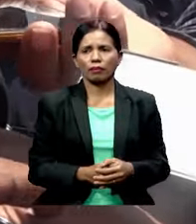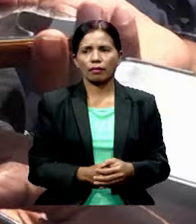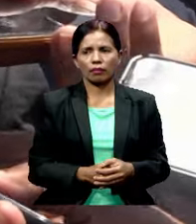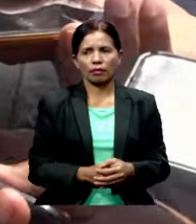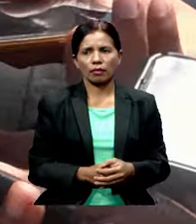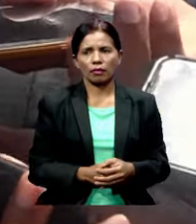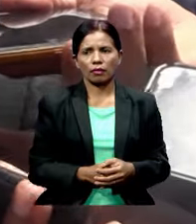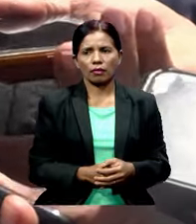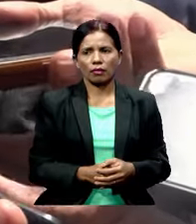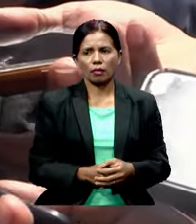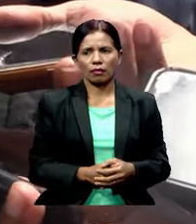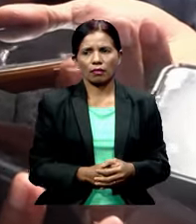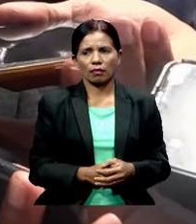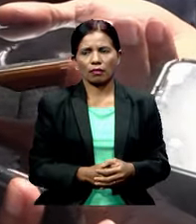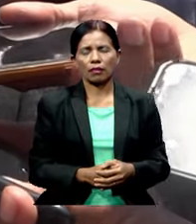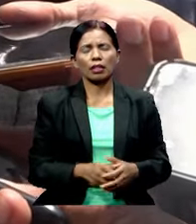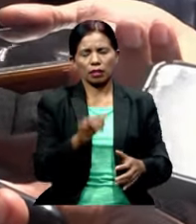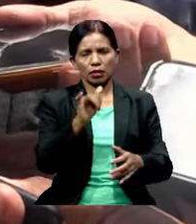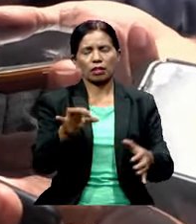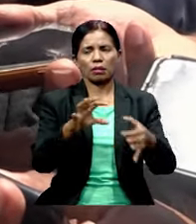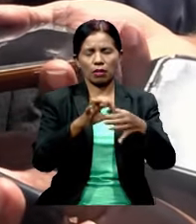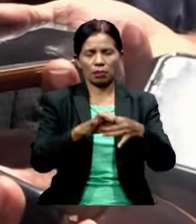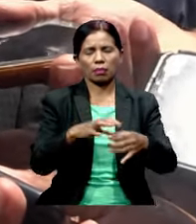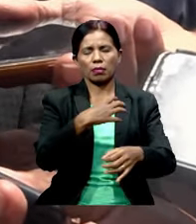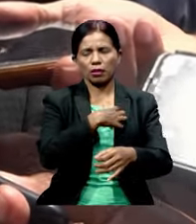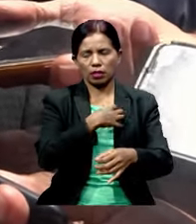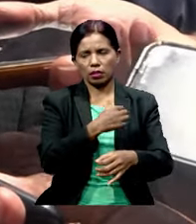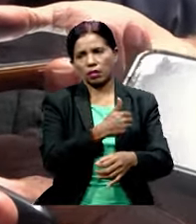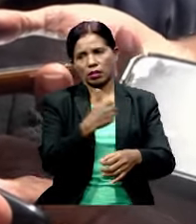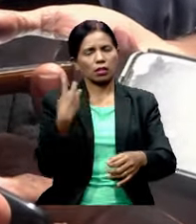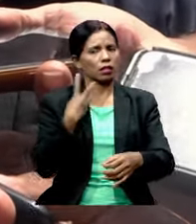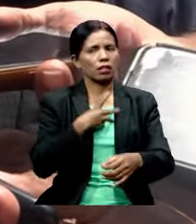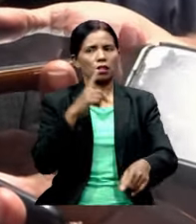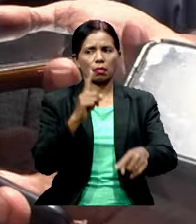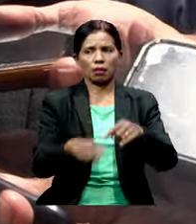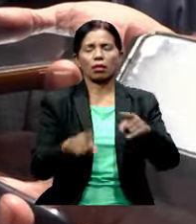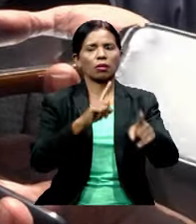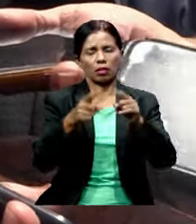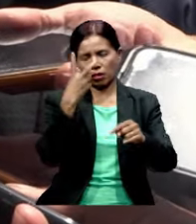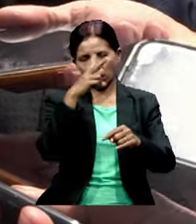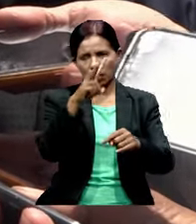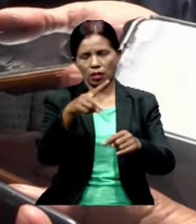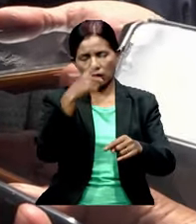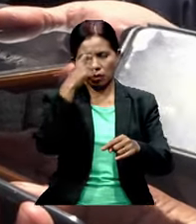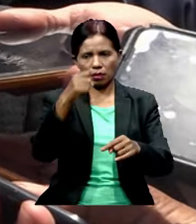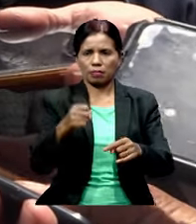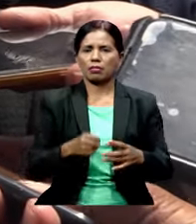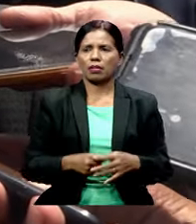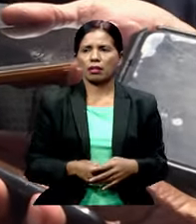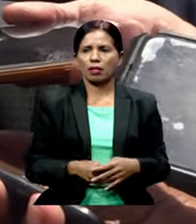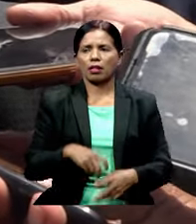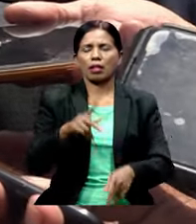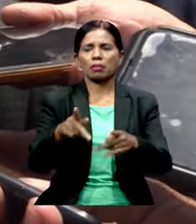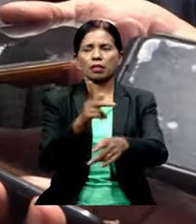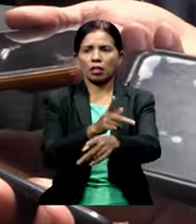itu? Sih, member pentel itu silang mas bat, tambah itu label itu kolia itu hari kata tambah rasa um emahirak